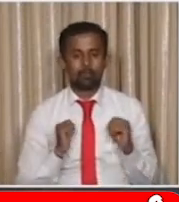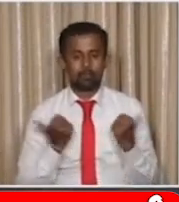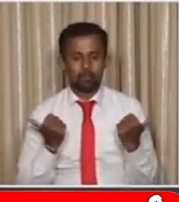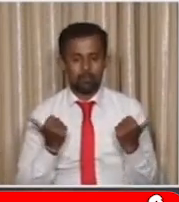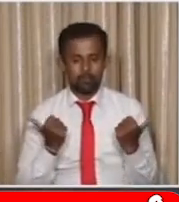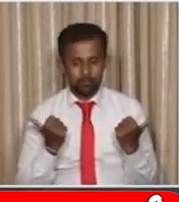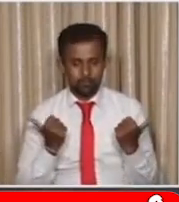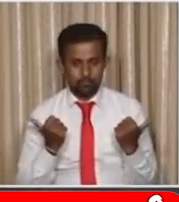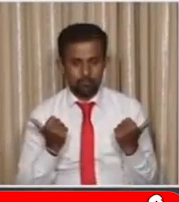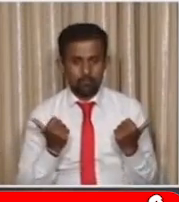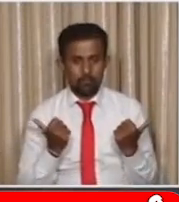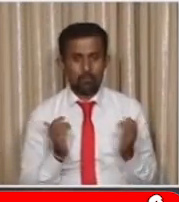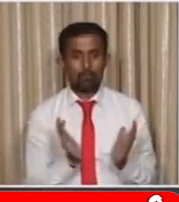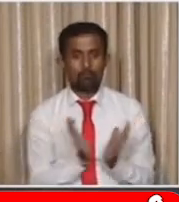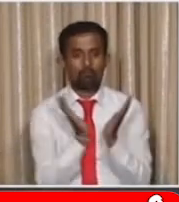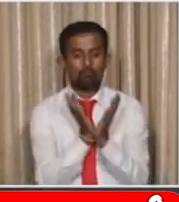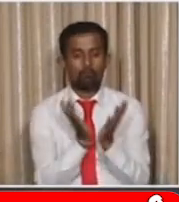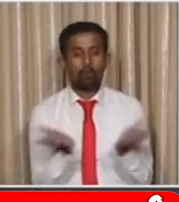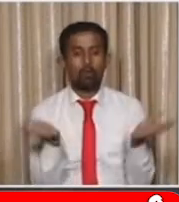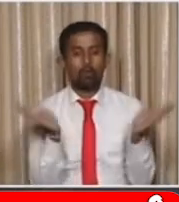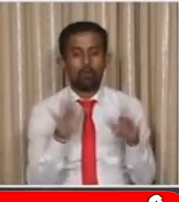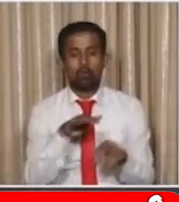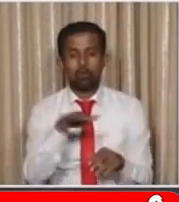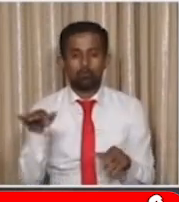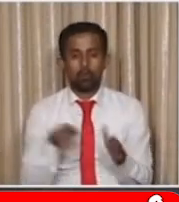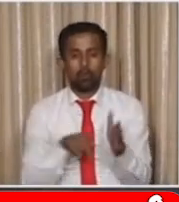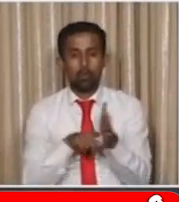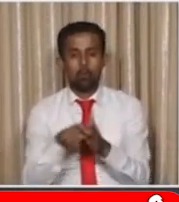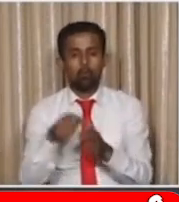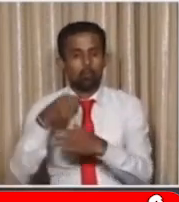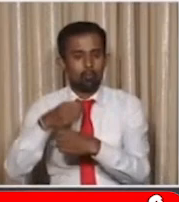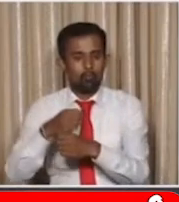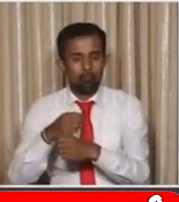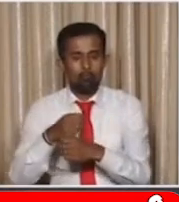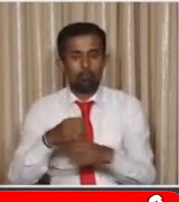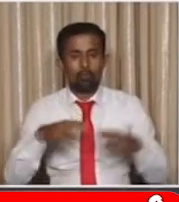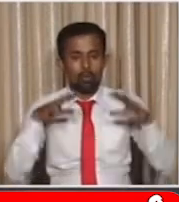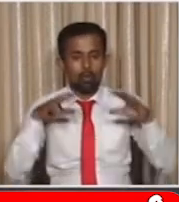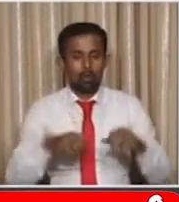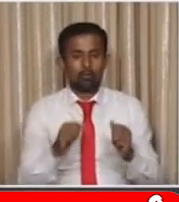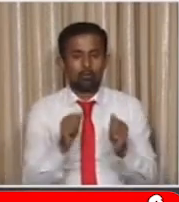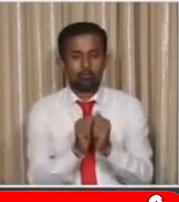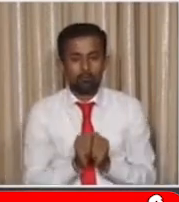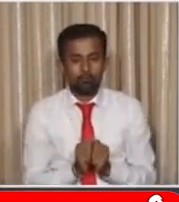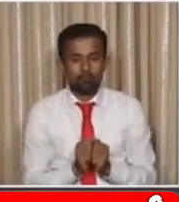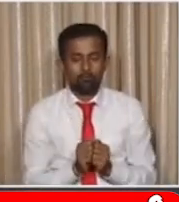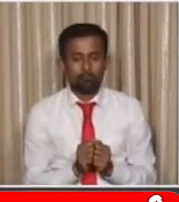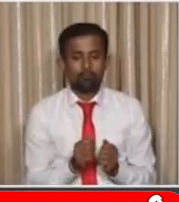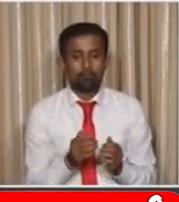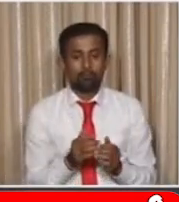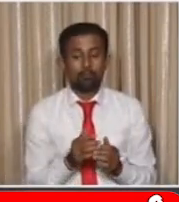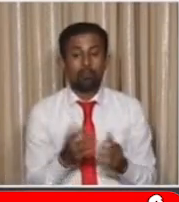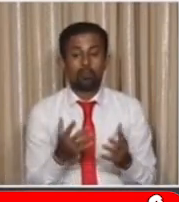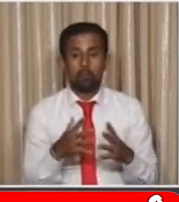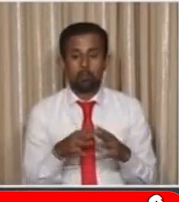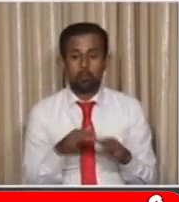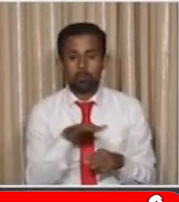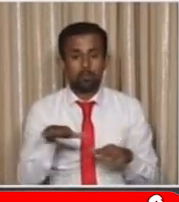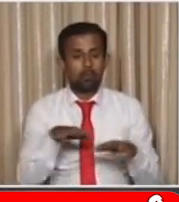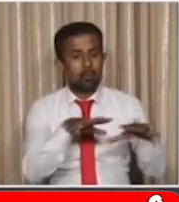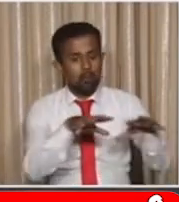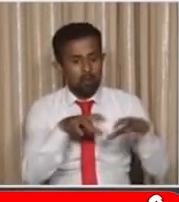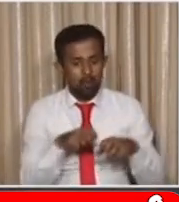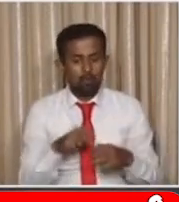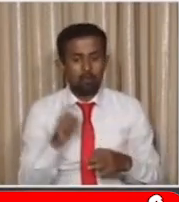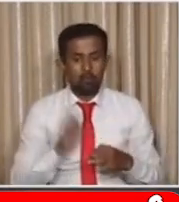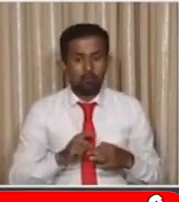வனப்பிரதேசம் தொல்பொருள் பாதுகாப்பு வளையம் என்று அங்கு அந்த நில அபகரிப்பு தான் ஒரு பாரிய பிரச்சனையாக இருக்கின்ற அடிப்படையில்